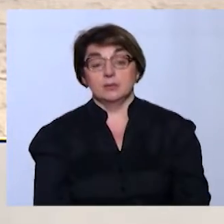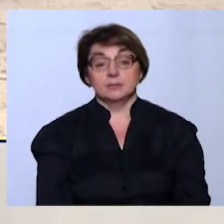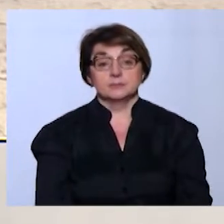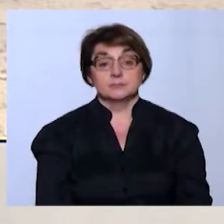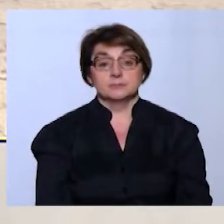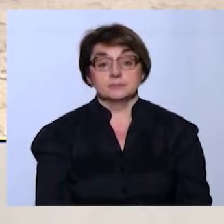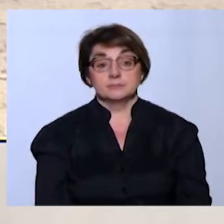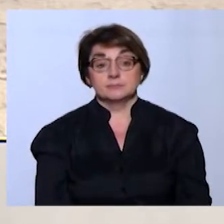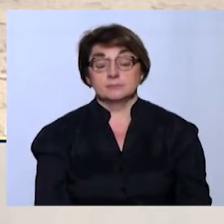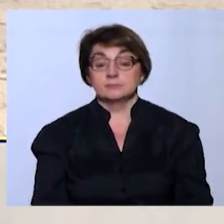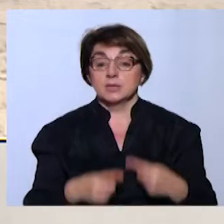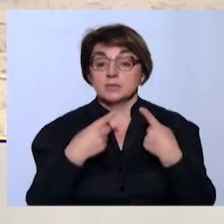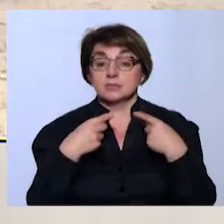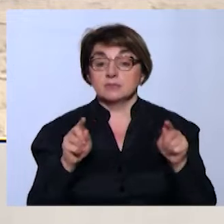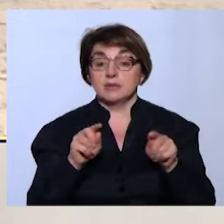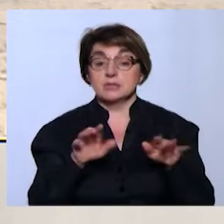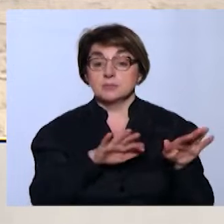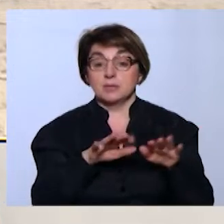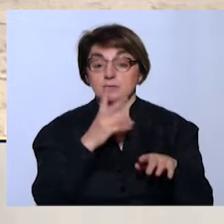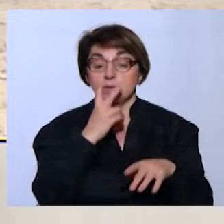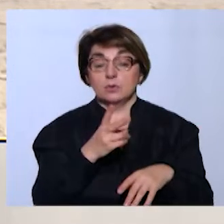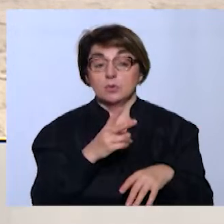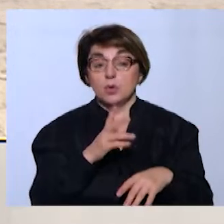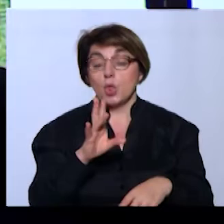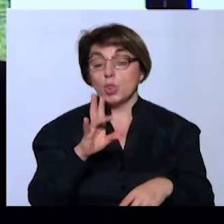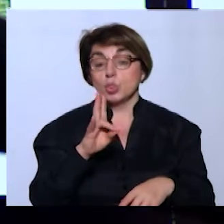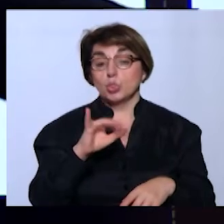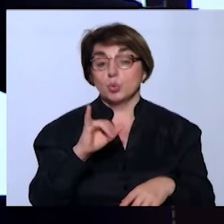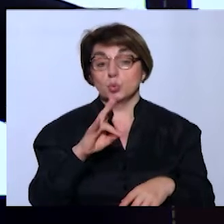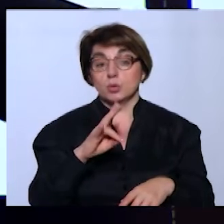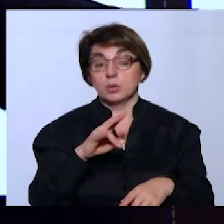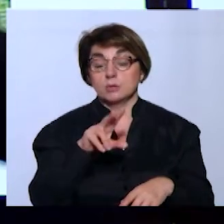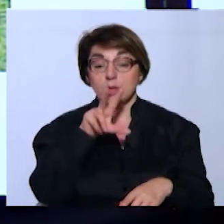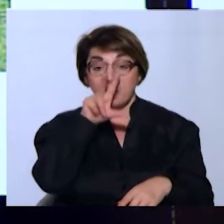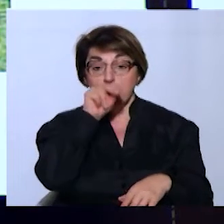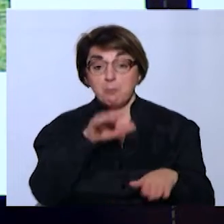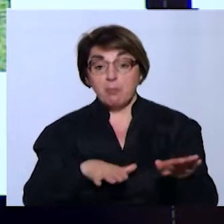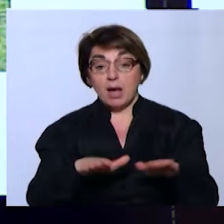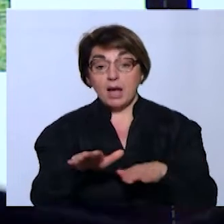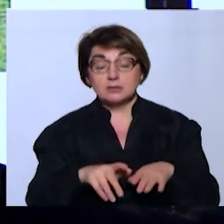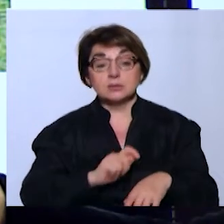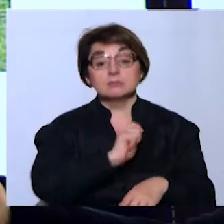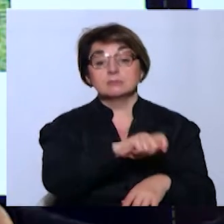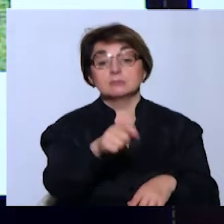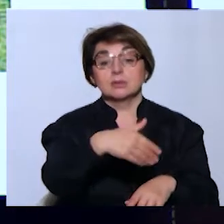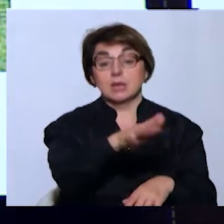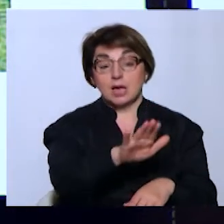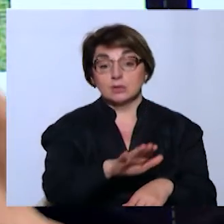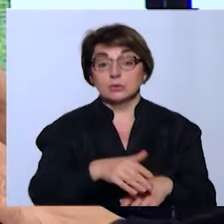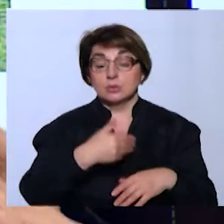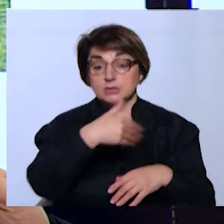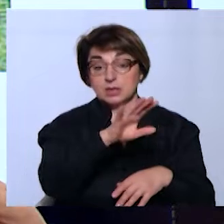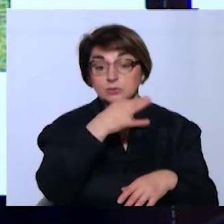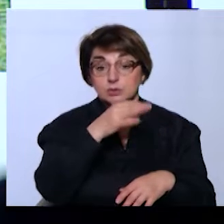ნახოთ სხვა ზმნა. ნუნუ ბატი მინდორში გააგდო.